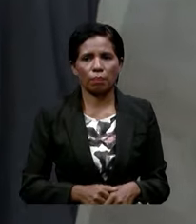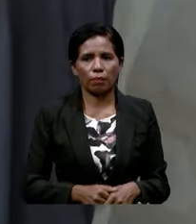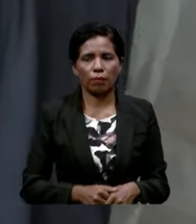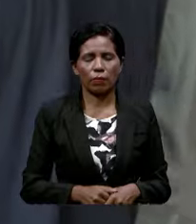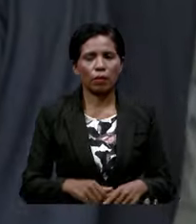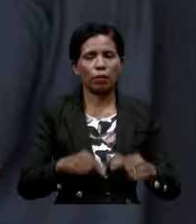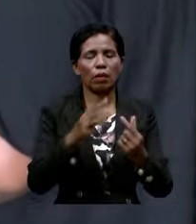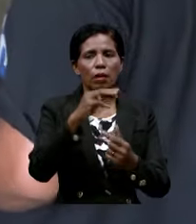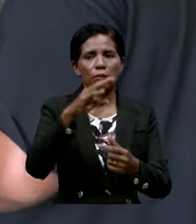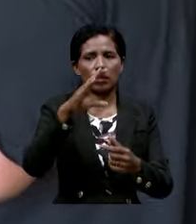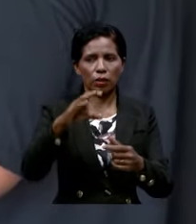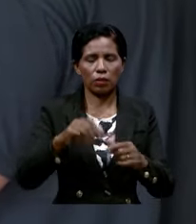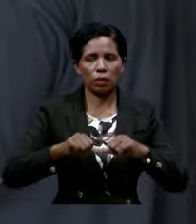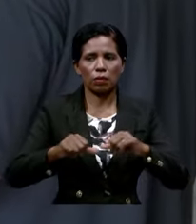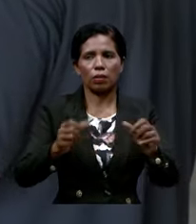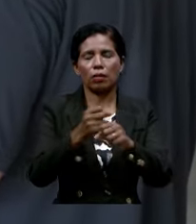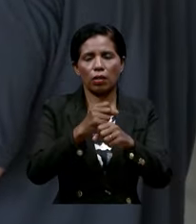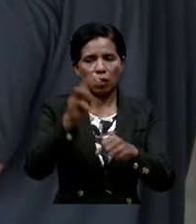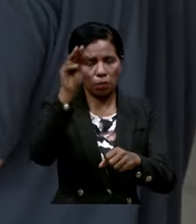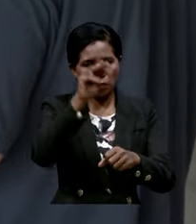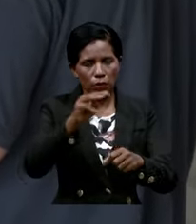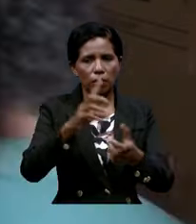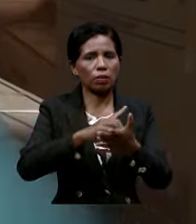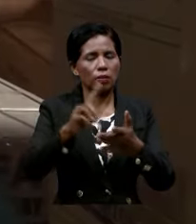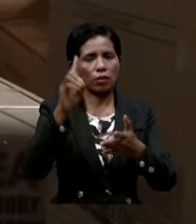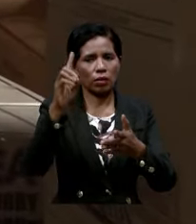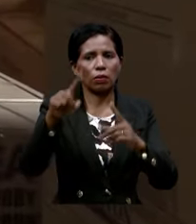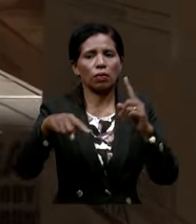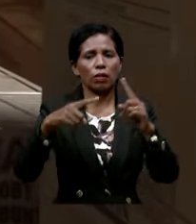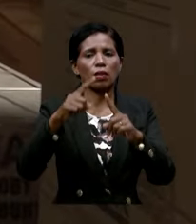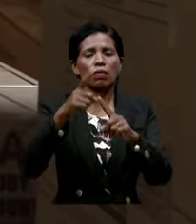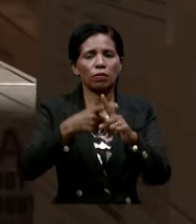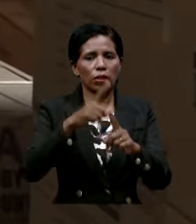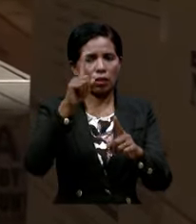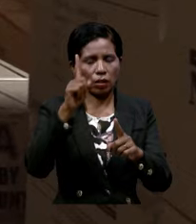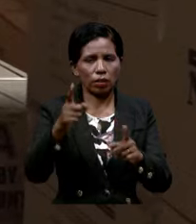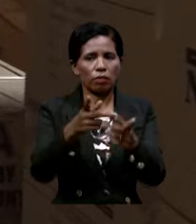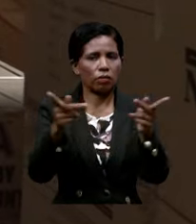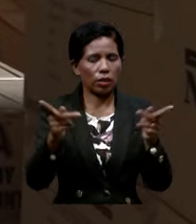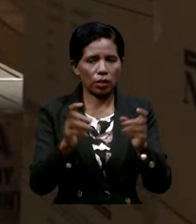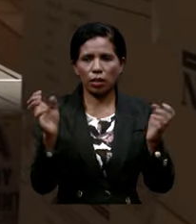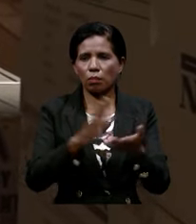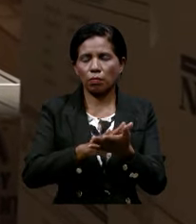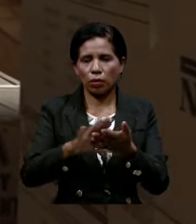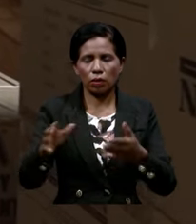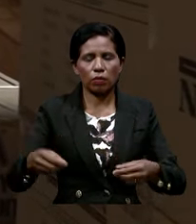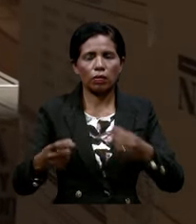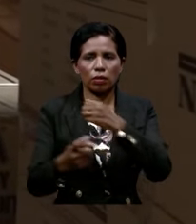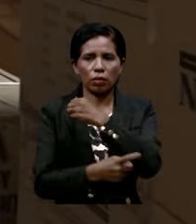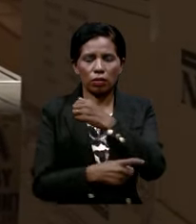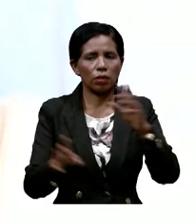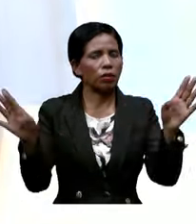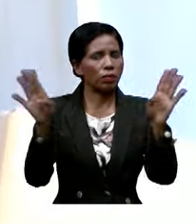Equipa MCI se continua halo monitorização cada semana. O vanhira to fulan ida mak armazen la higiene na fatin se fosansan ho